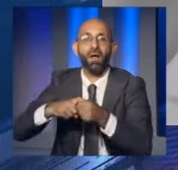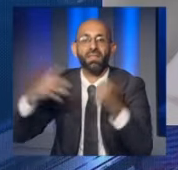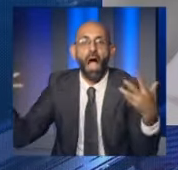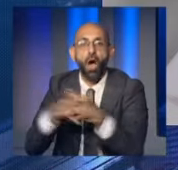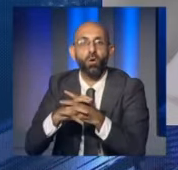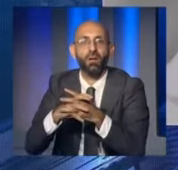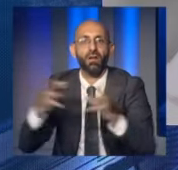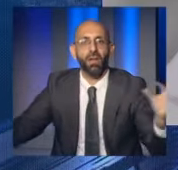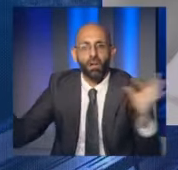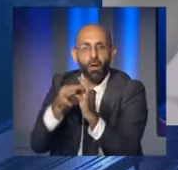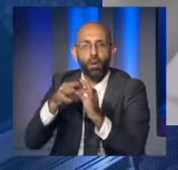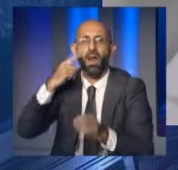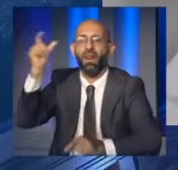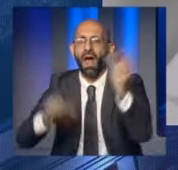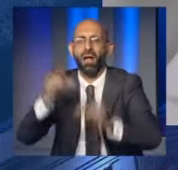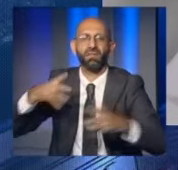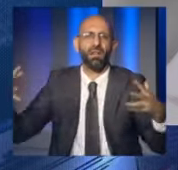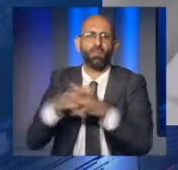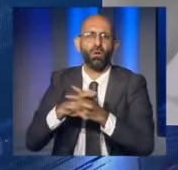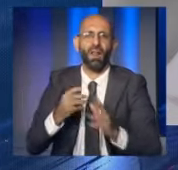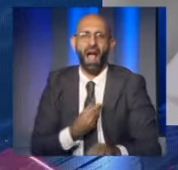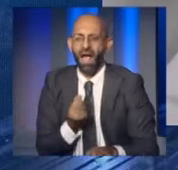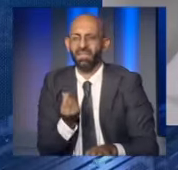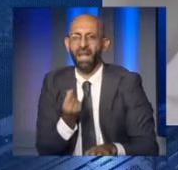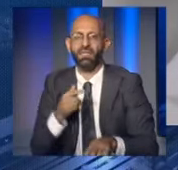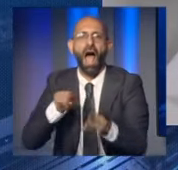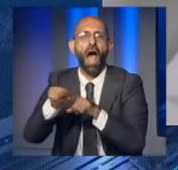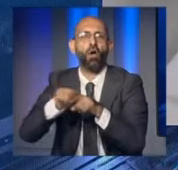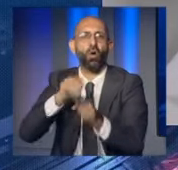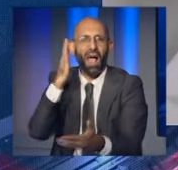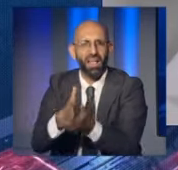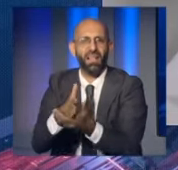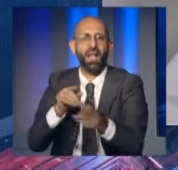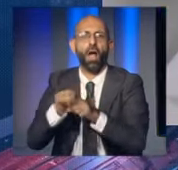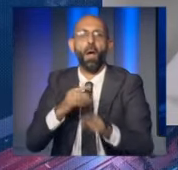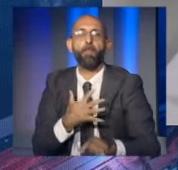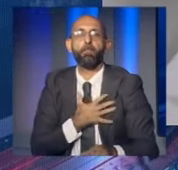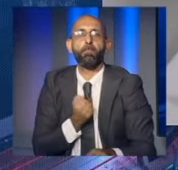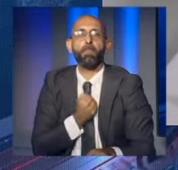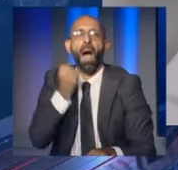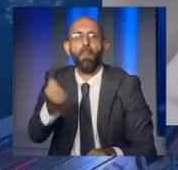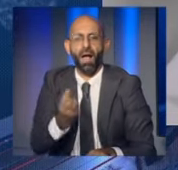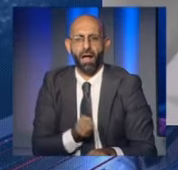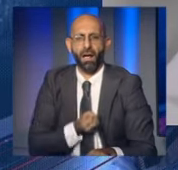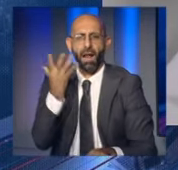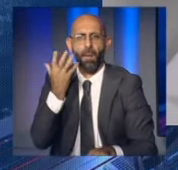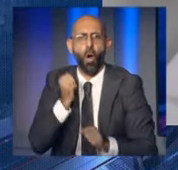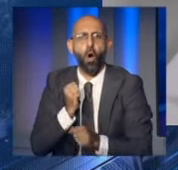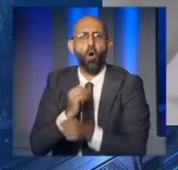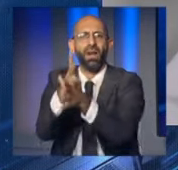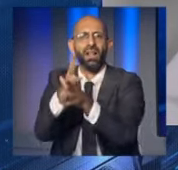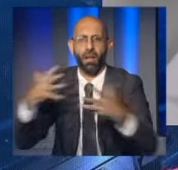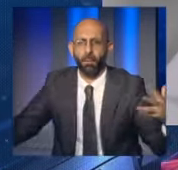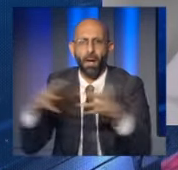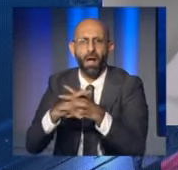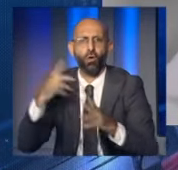الآخر واحترامه بدل الخوف منه، وعلى التعاون والتضامن بين البشر، وعلى الشعور بالأخوة الحقيقية المبنية